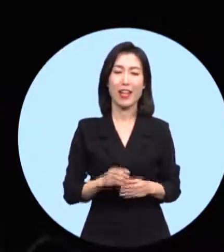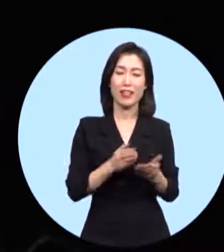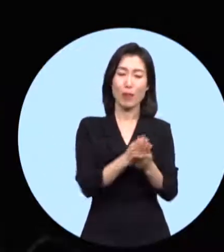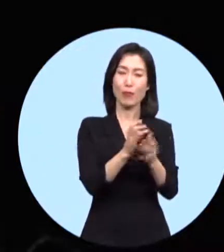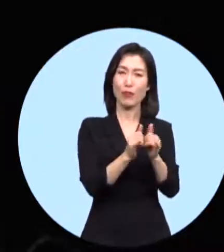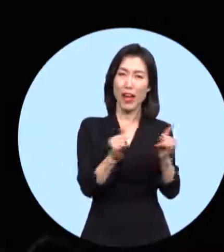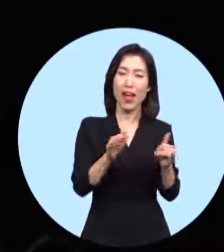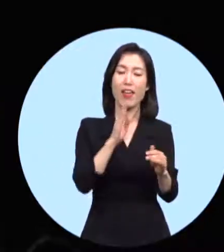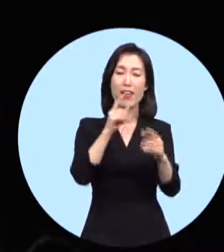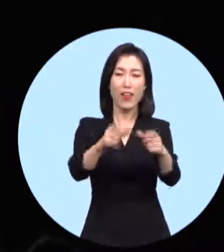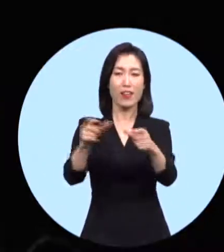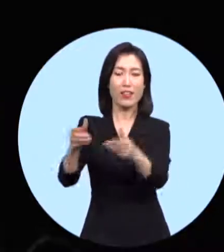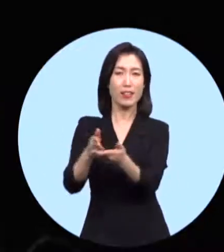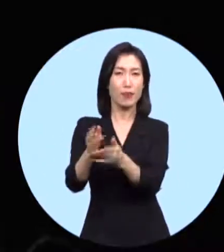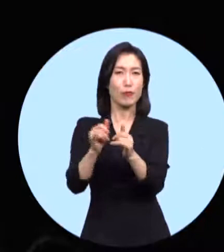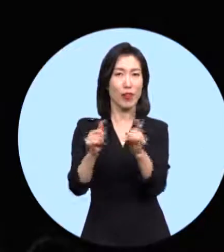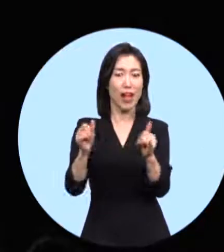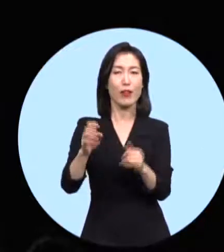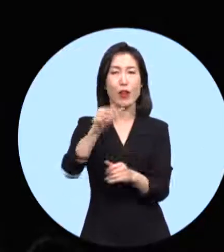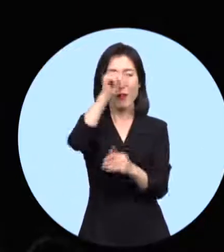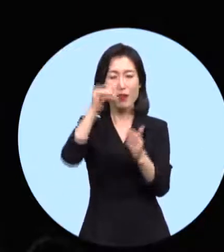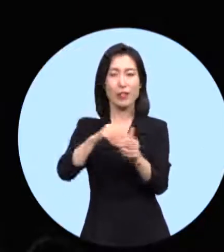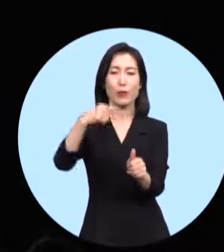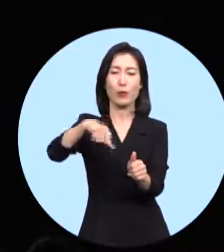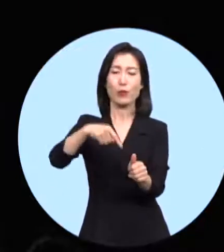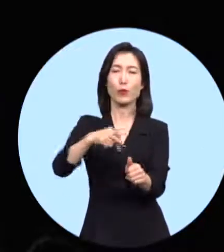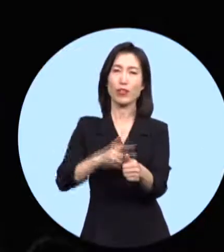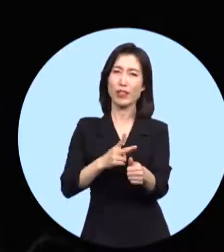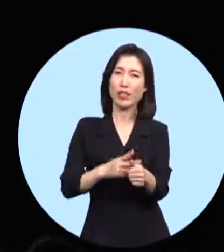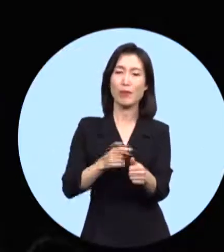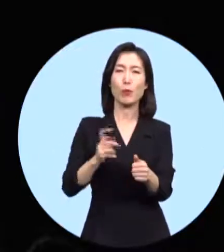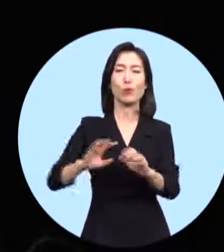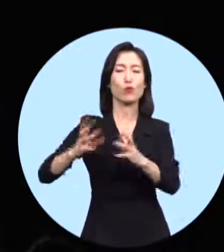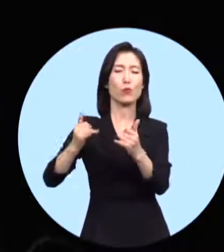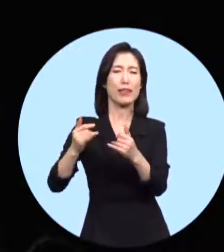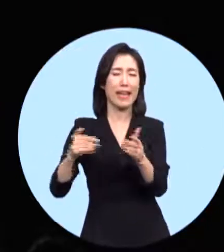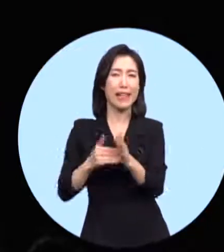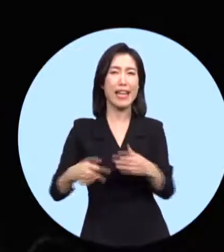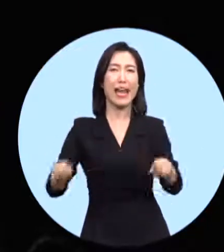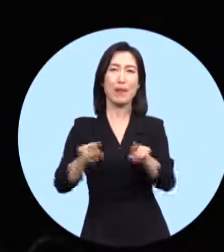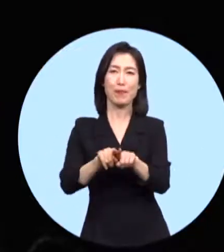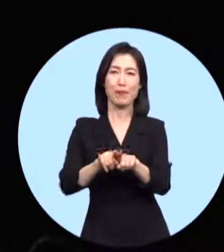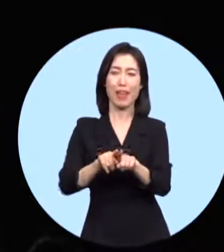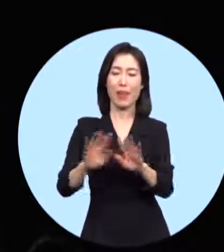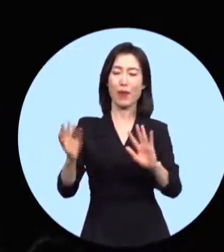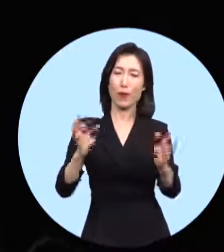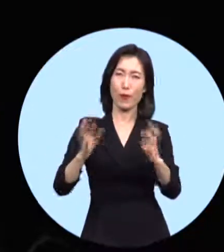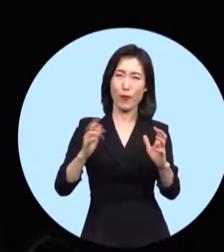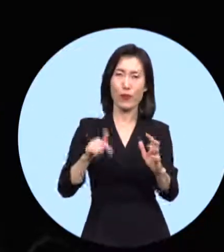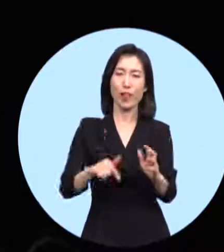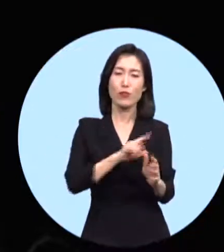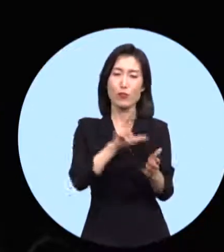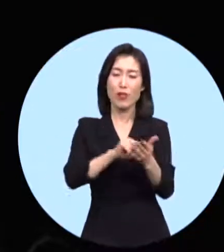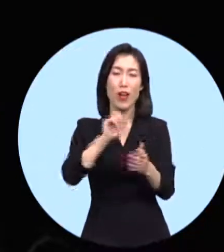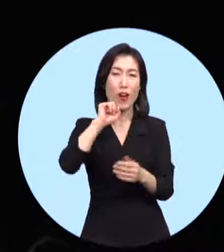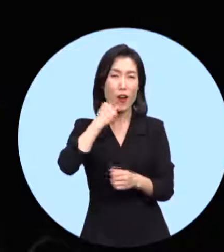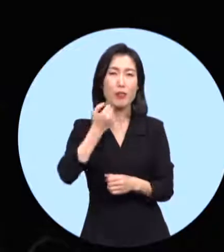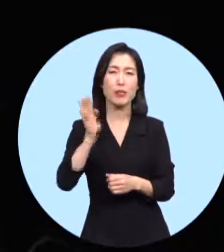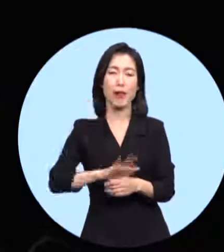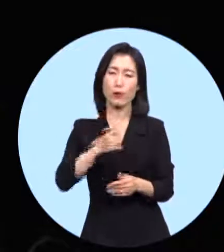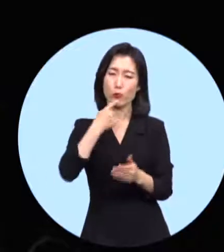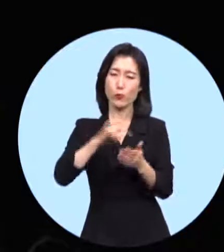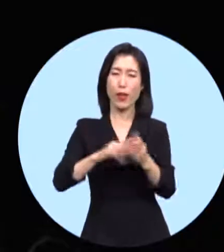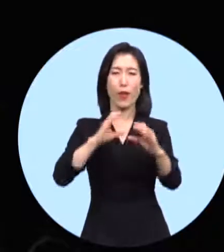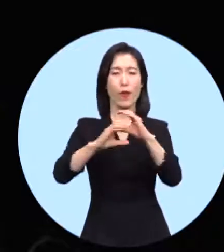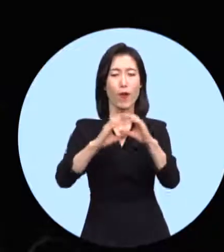전문가와 현장 관계자, 평생교육 강사와 국민 패널이 함께하면서 어려운 주제를 쉽게 소통할